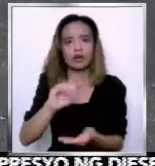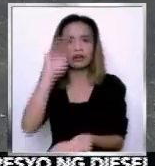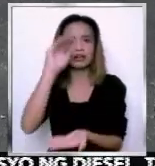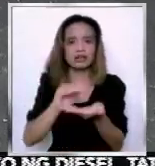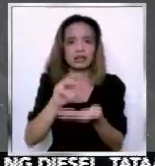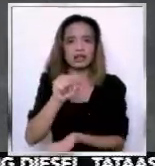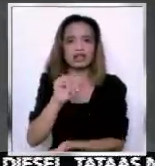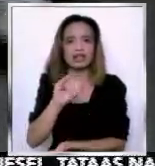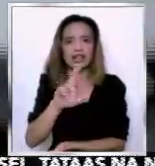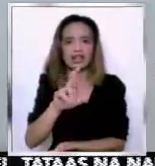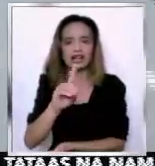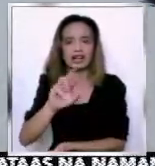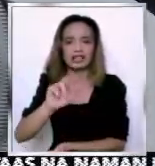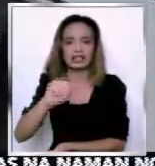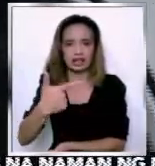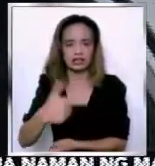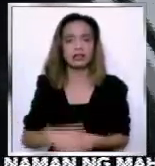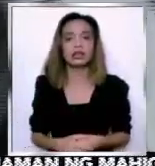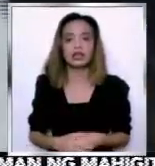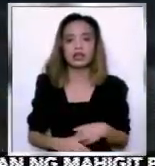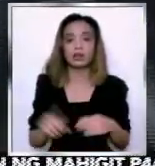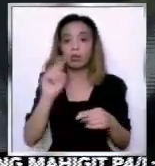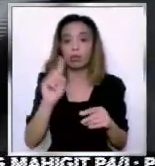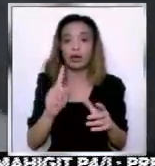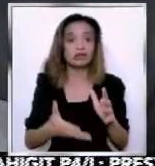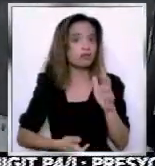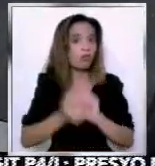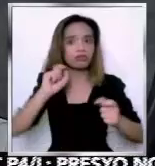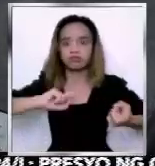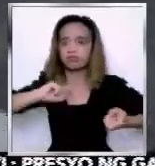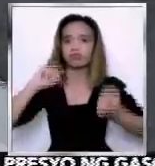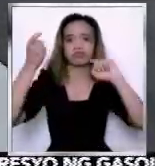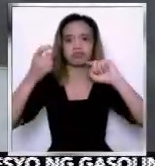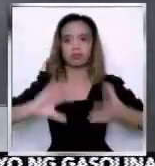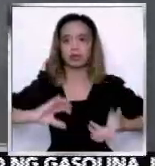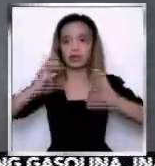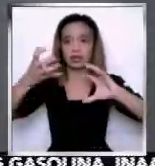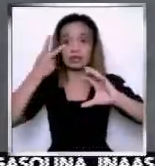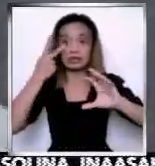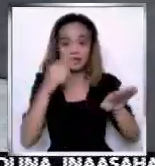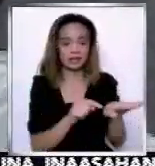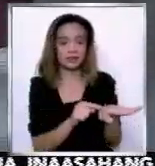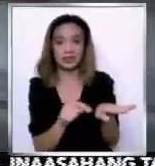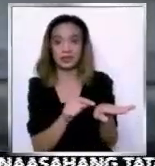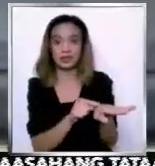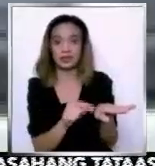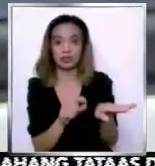at mas tumuli ng sasakyan. At ang pinakamalaking pagbago sa lahat, kung ating titingnan sa likuran at sa